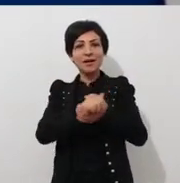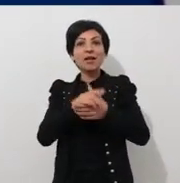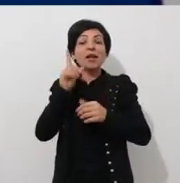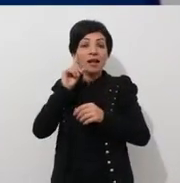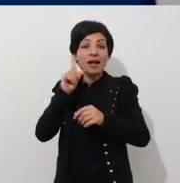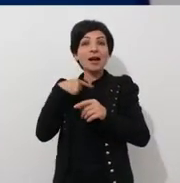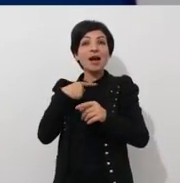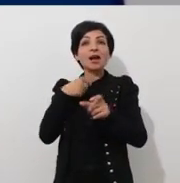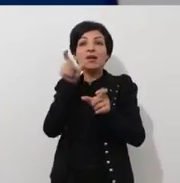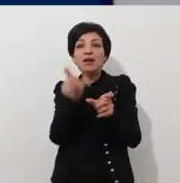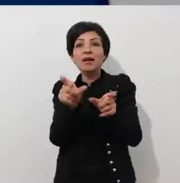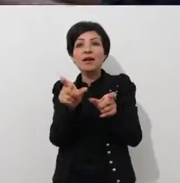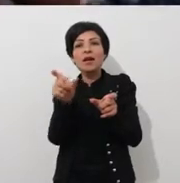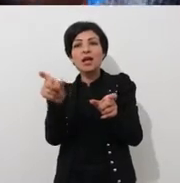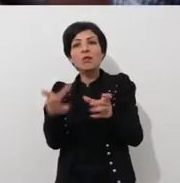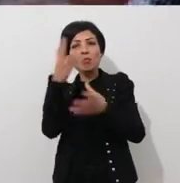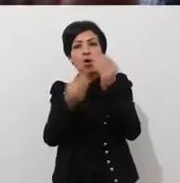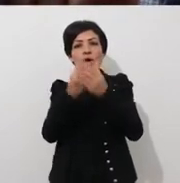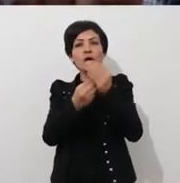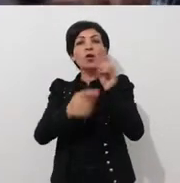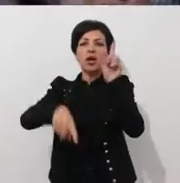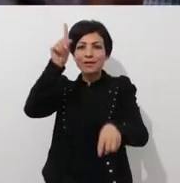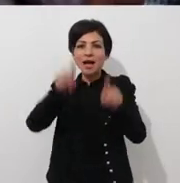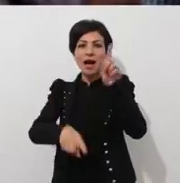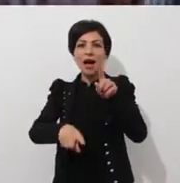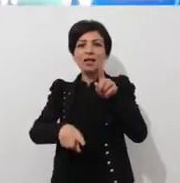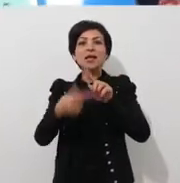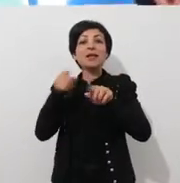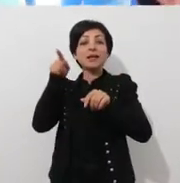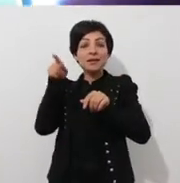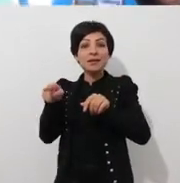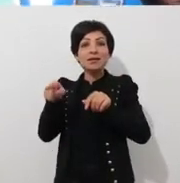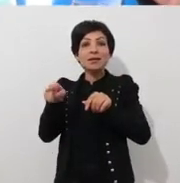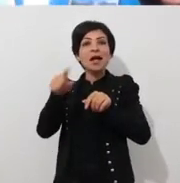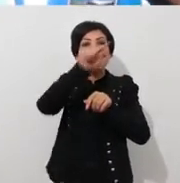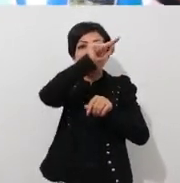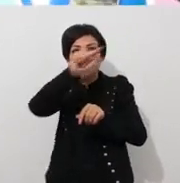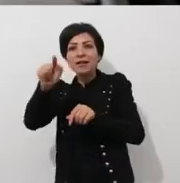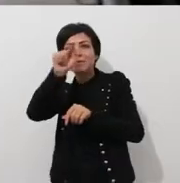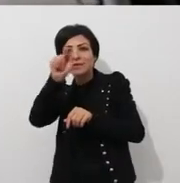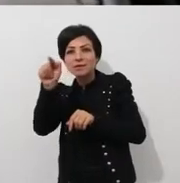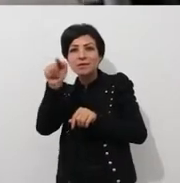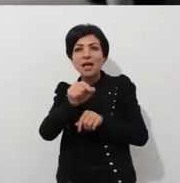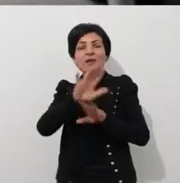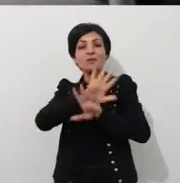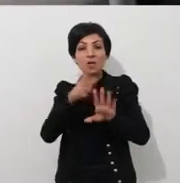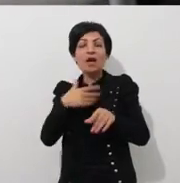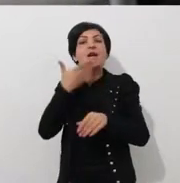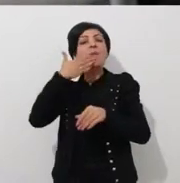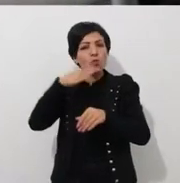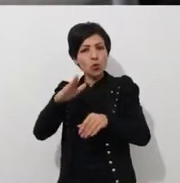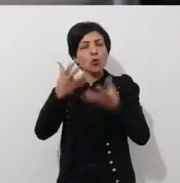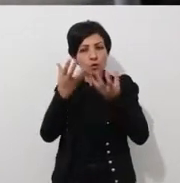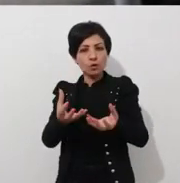إما بسد فراغات، ملء فراغات، أو في بعض الأحيان أنه يربط بسهم، ونحن